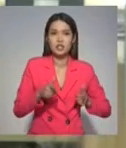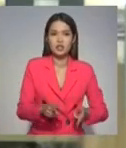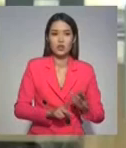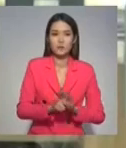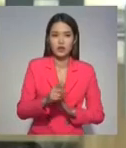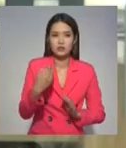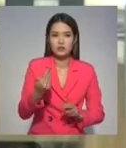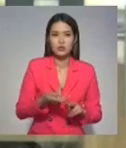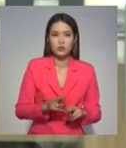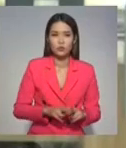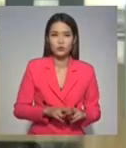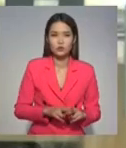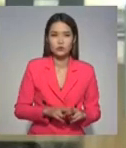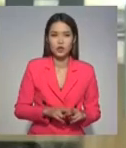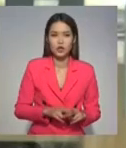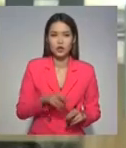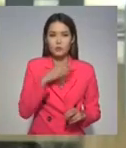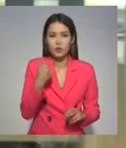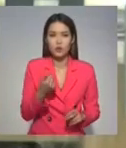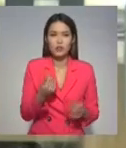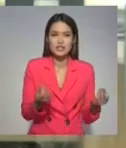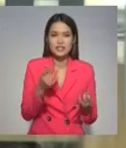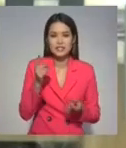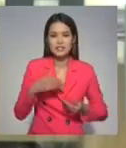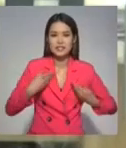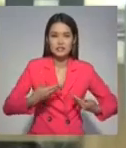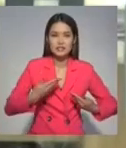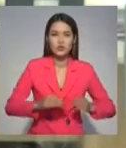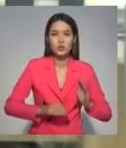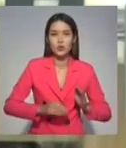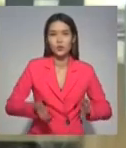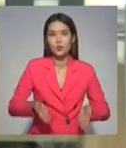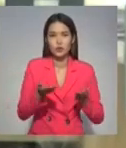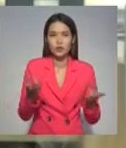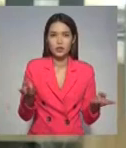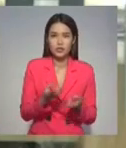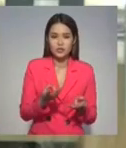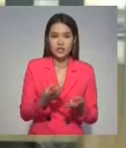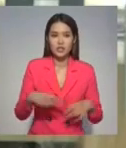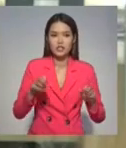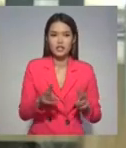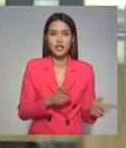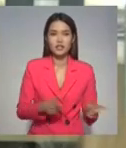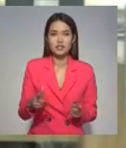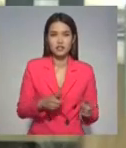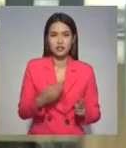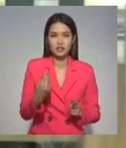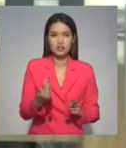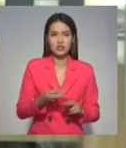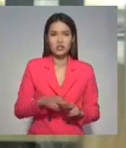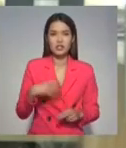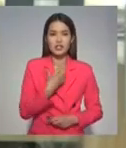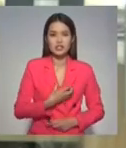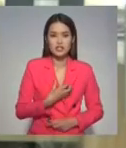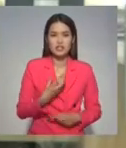сол бағытта, яғни бұл визаның керектігі жоқ көрсетілгенде, ал миграция бағытында заңда бұл